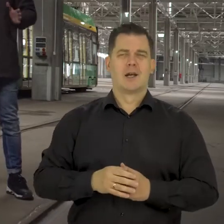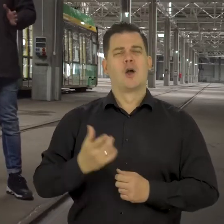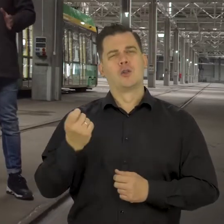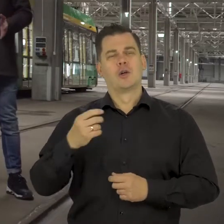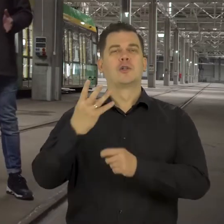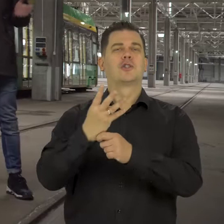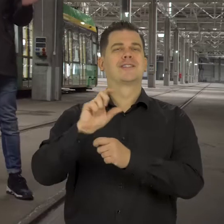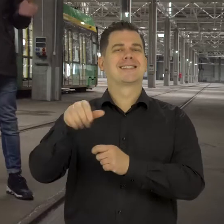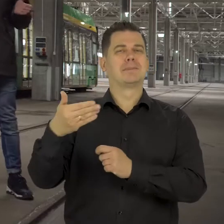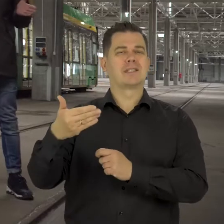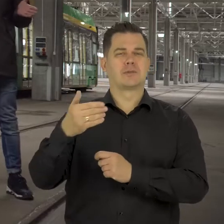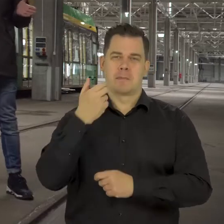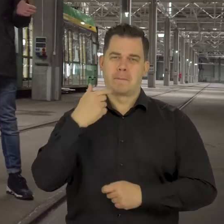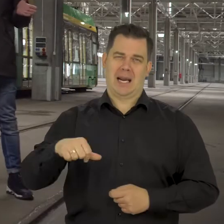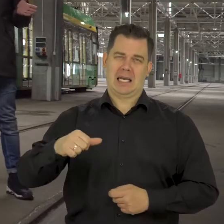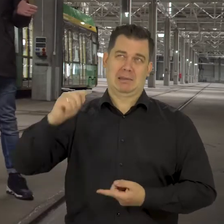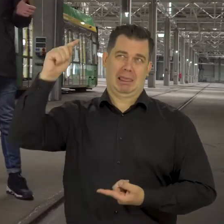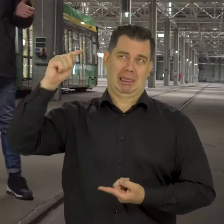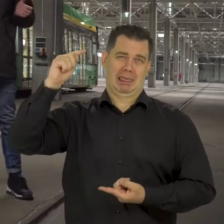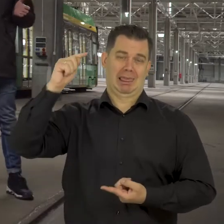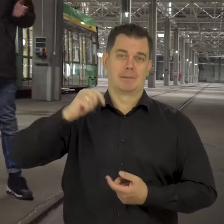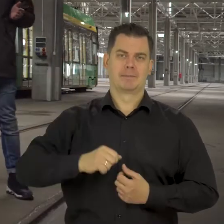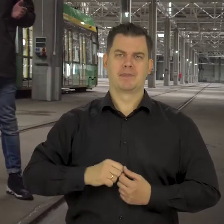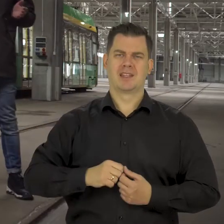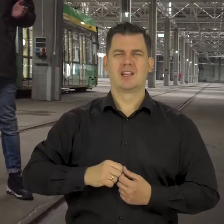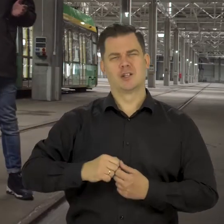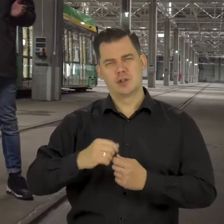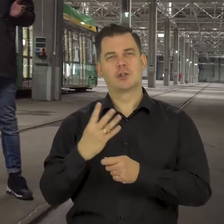No dobra, zabrakłoby 40 cm.